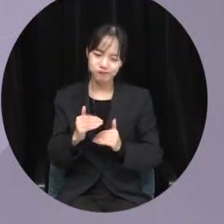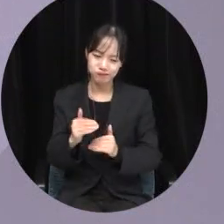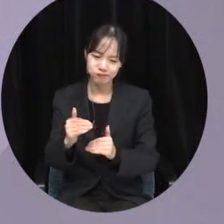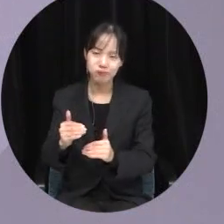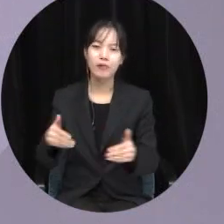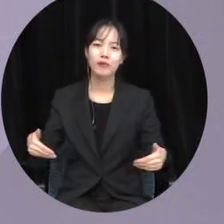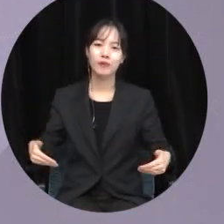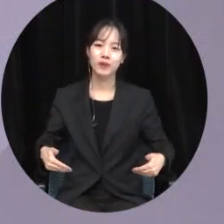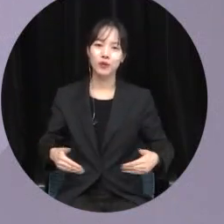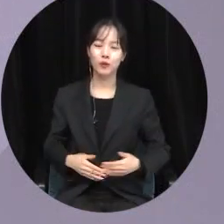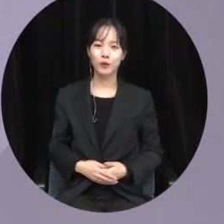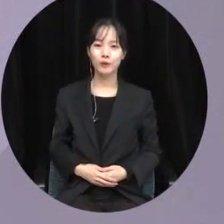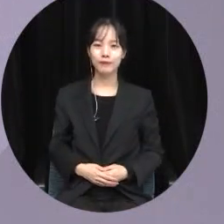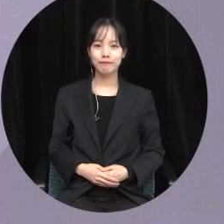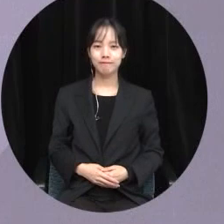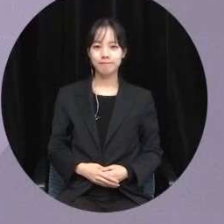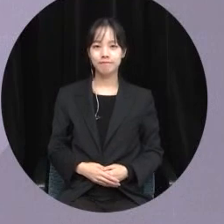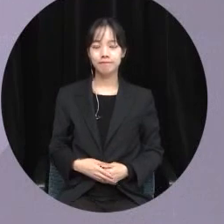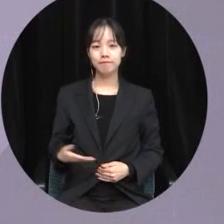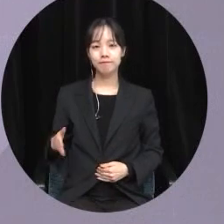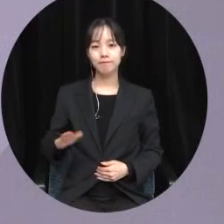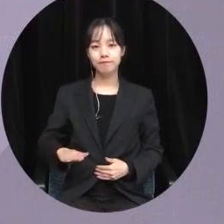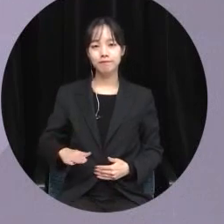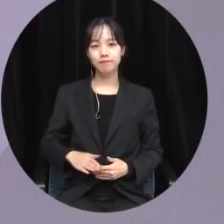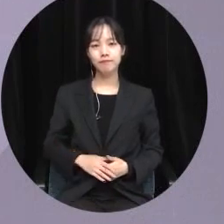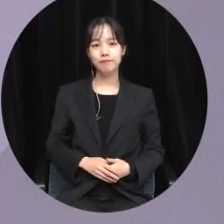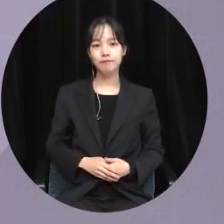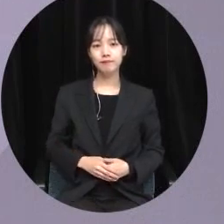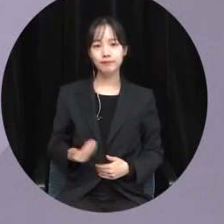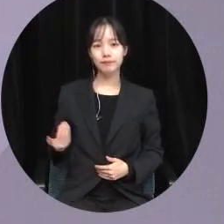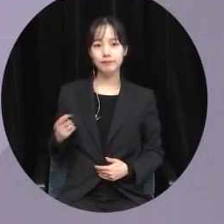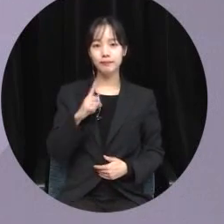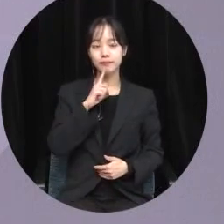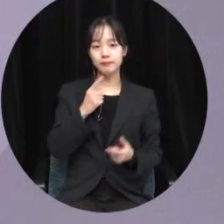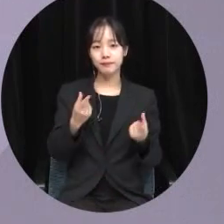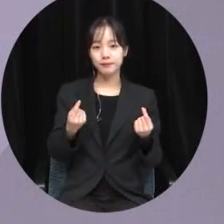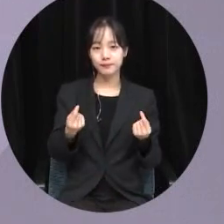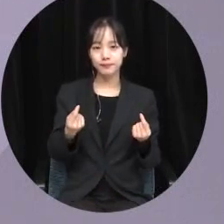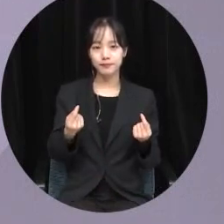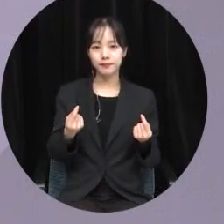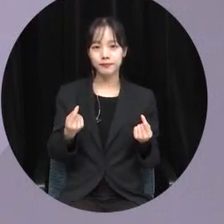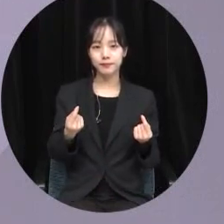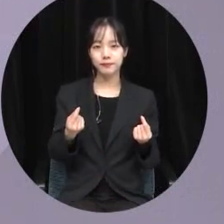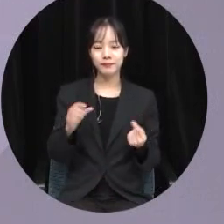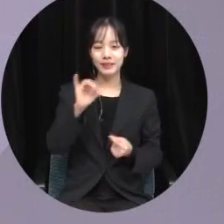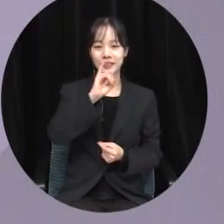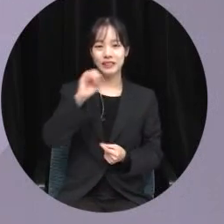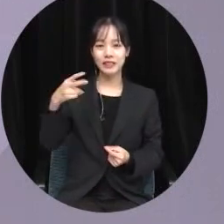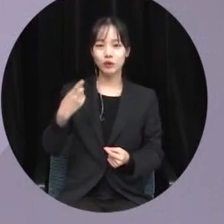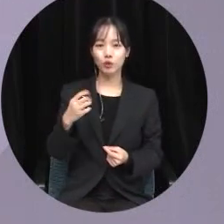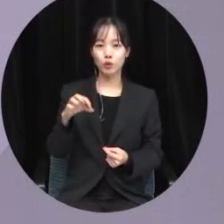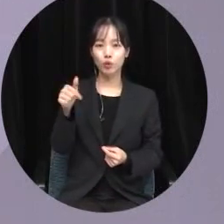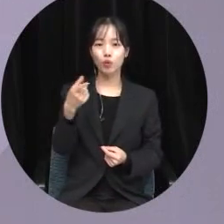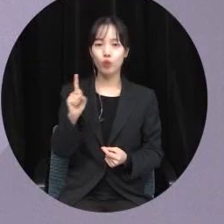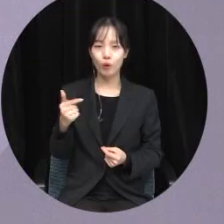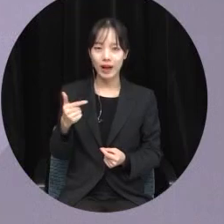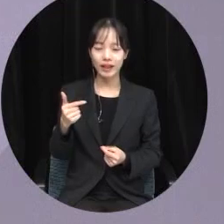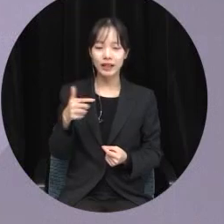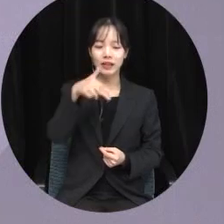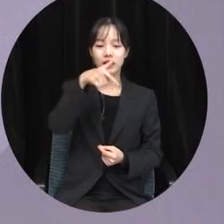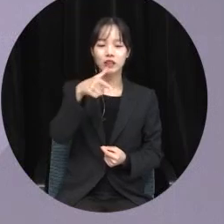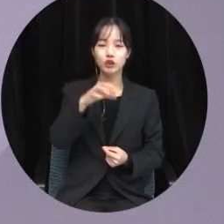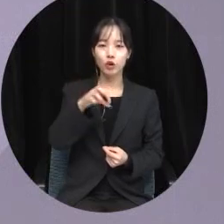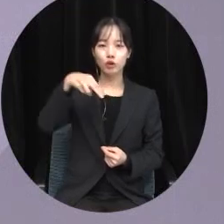필요가 있다고 생각하고요. 근데 아까도 제가 말씀드렸다시피 이동관 정순신 그 사태에서